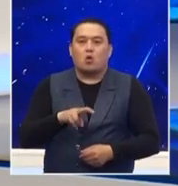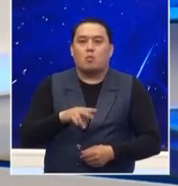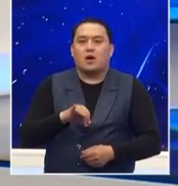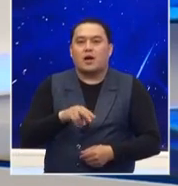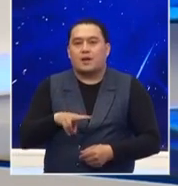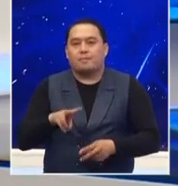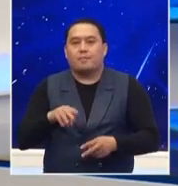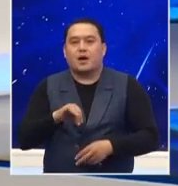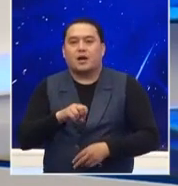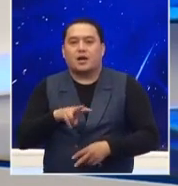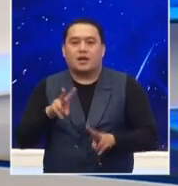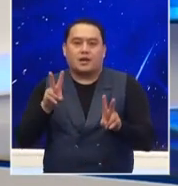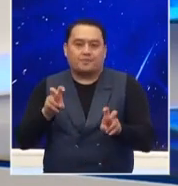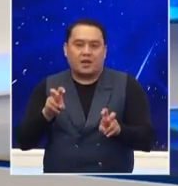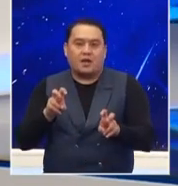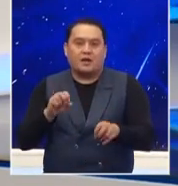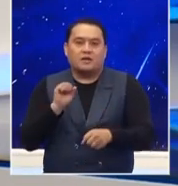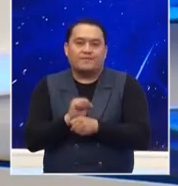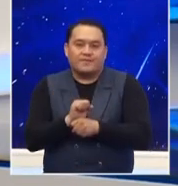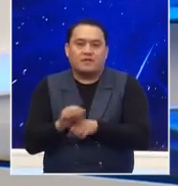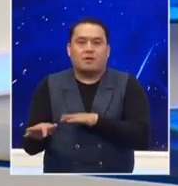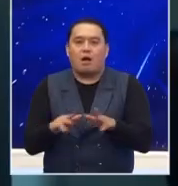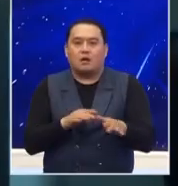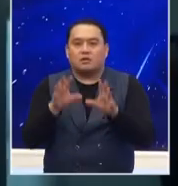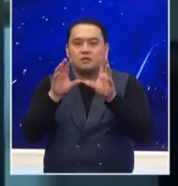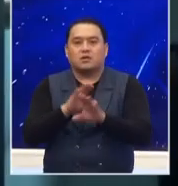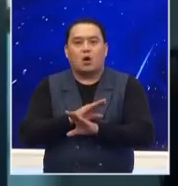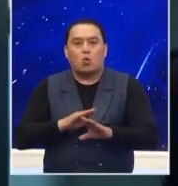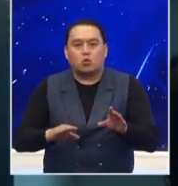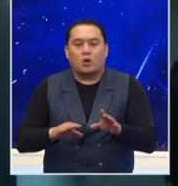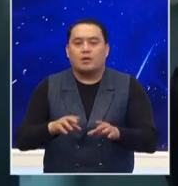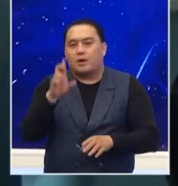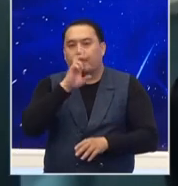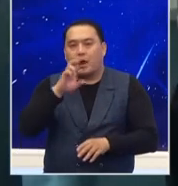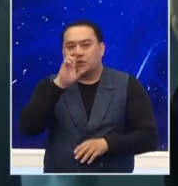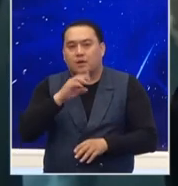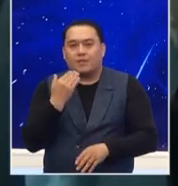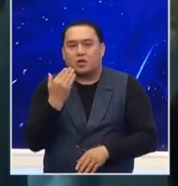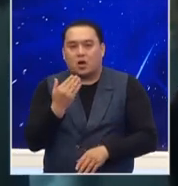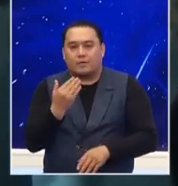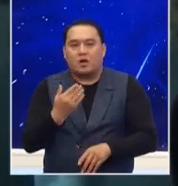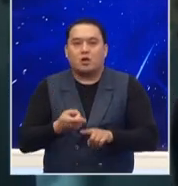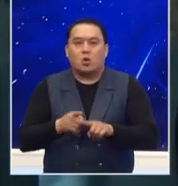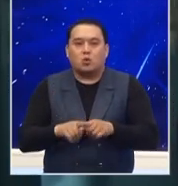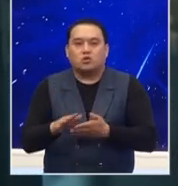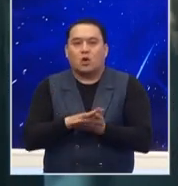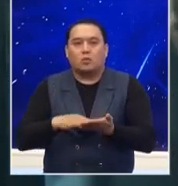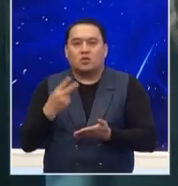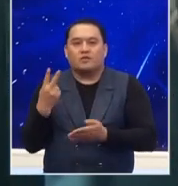рамках ОПМ «Боррель». Пресечена деятельность по незаконному обороту горюче-смазочных материалов почти